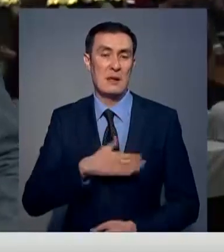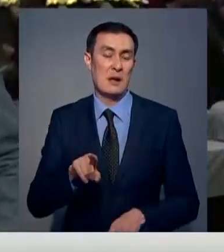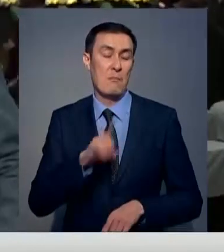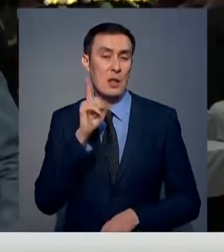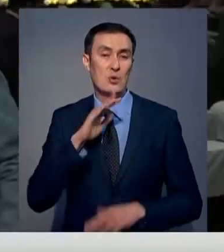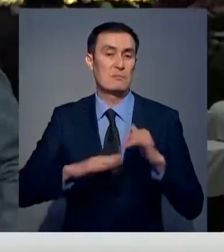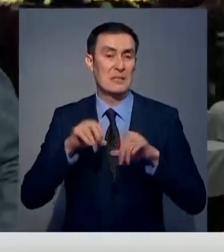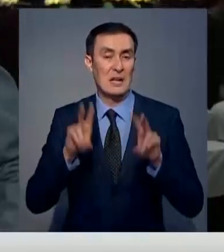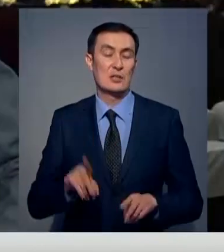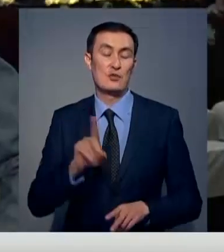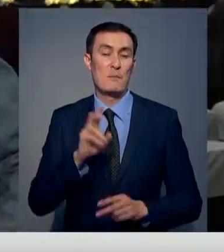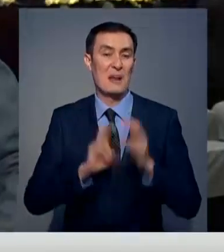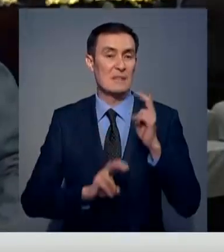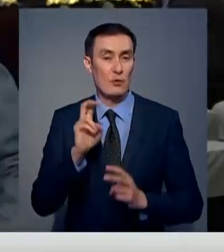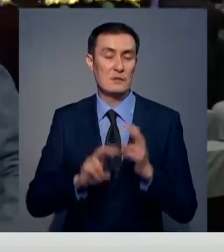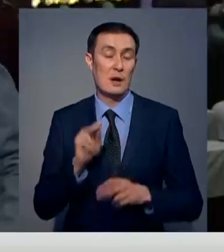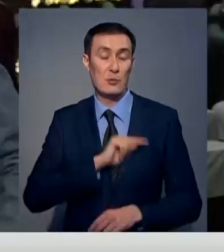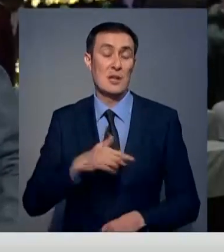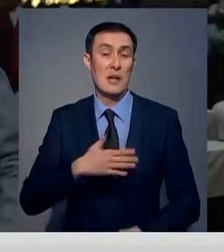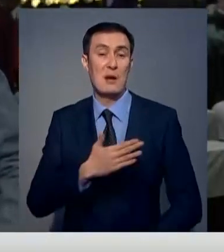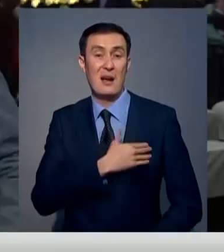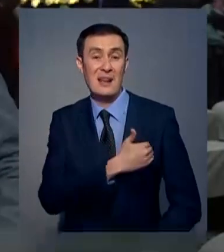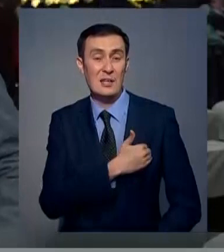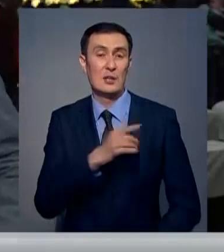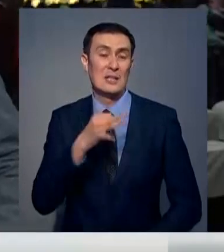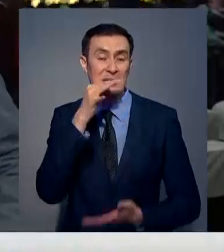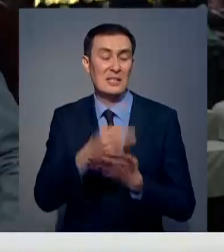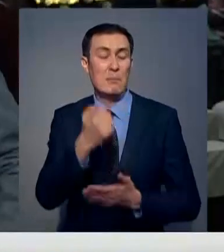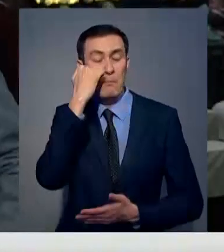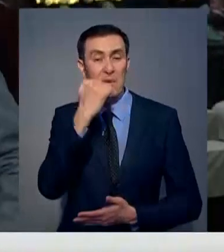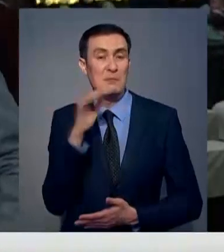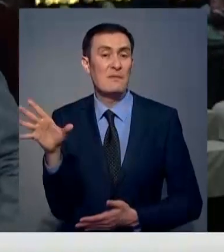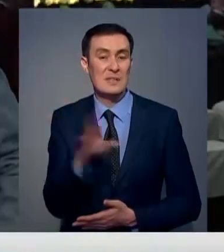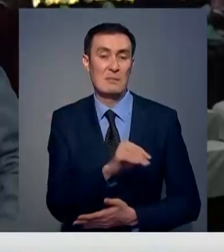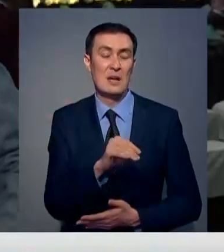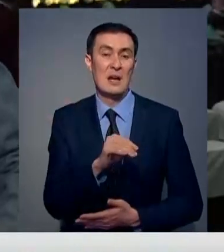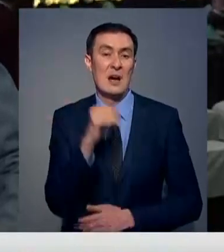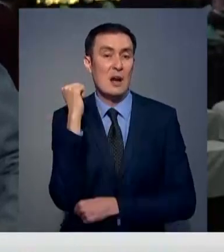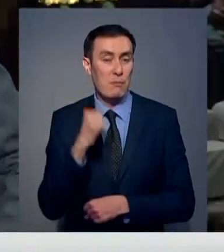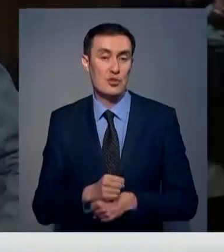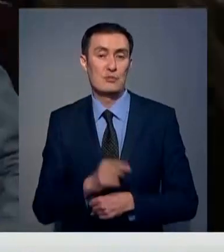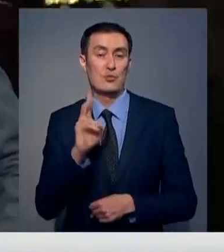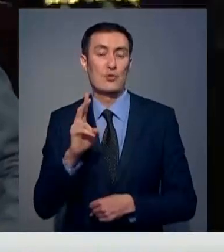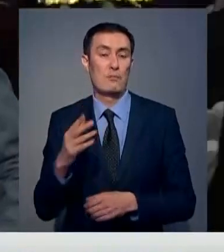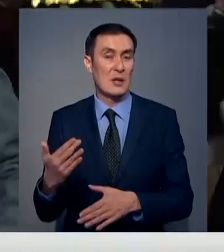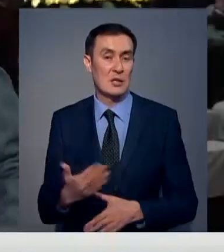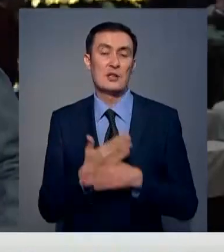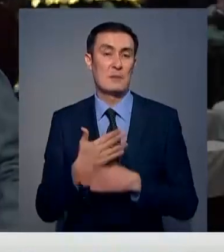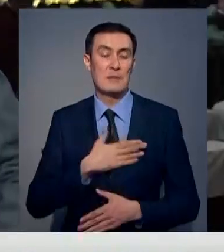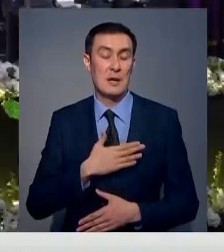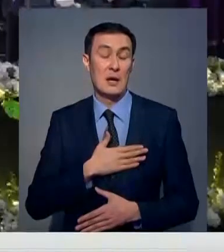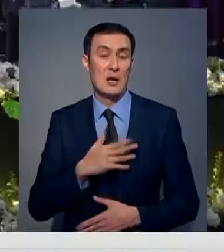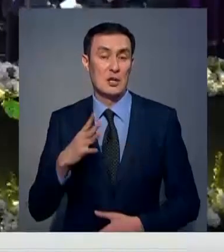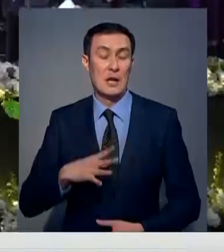в области производства. И хотелось бы сказать большое спасибо всем производственникам за ту поддержку, которую они дали